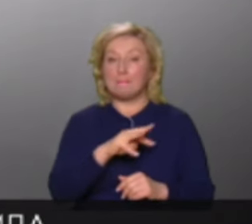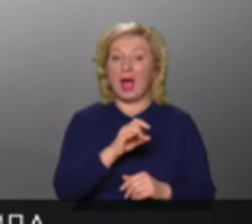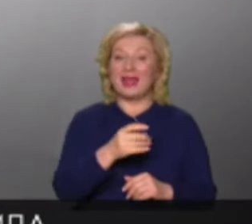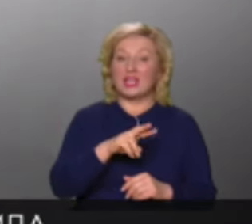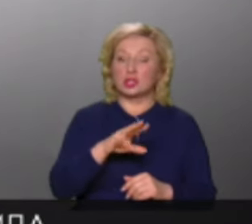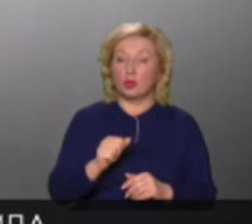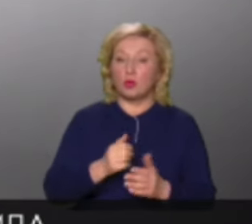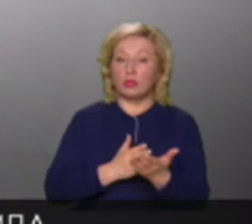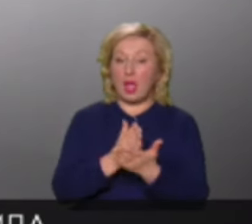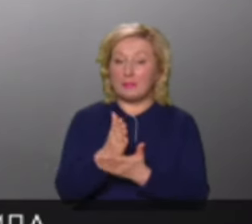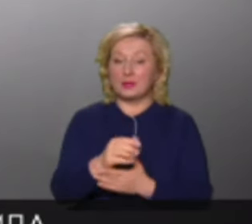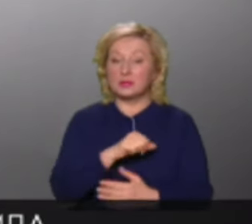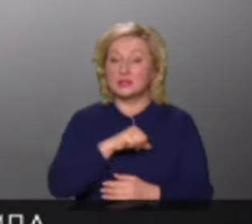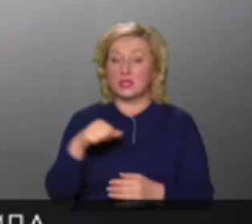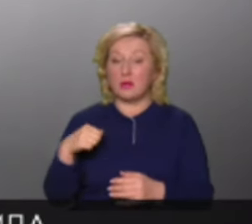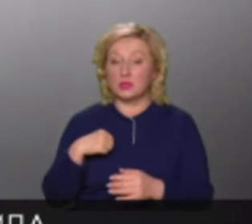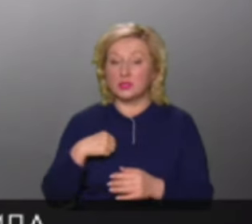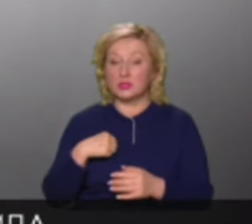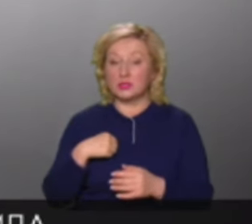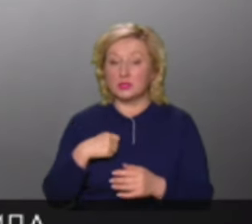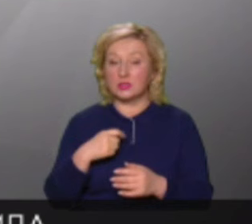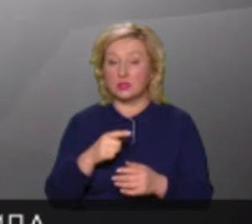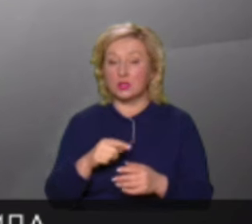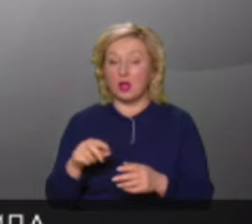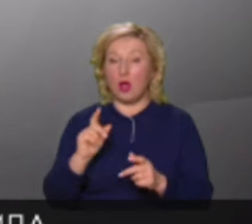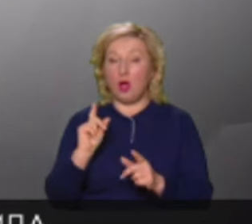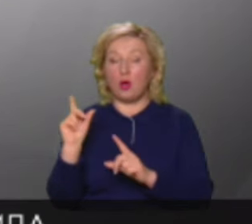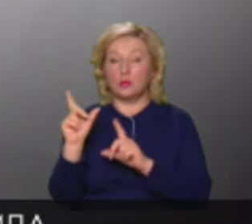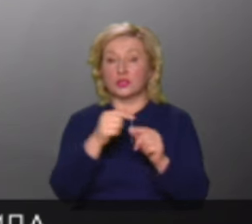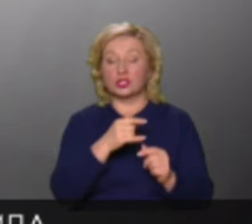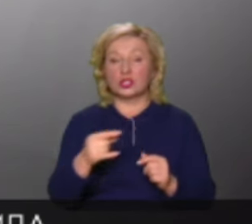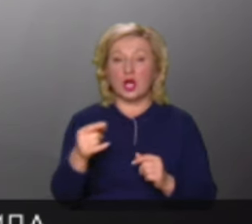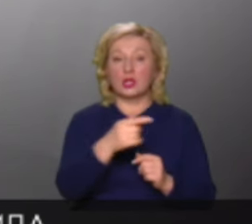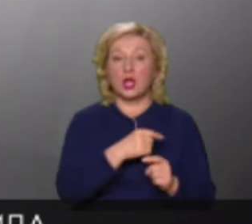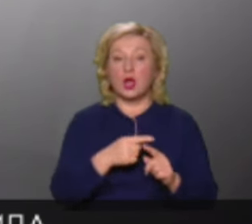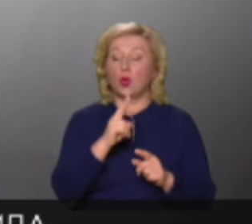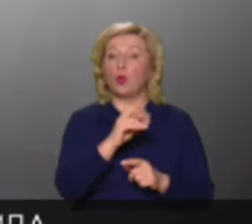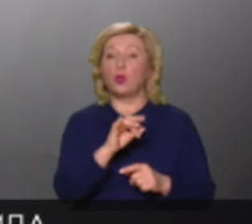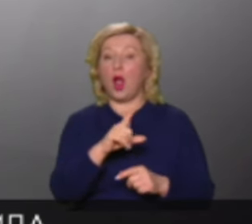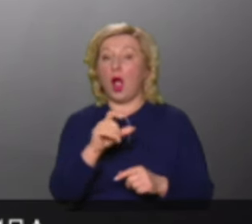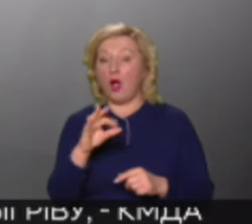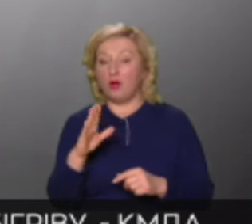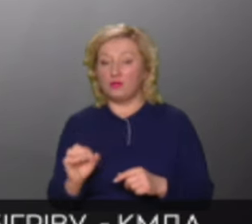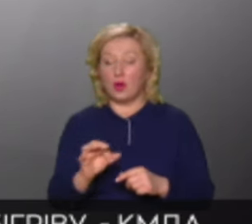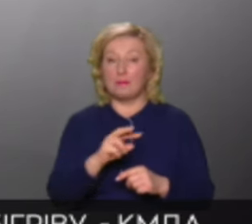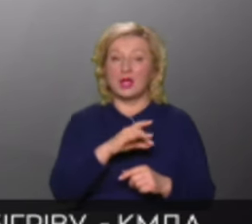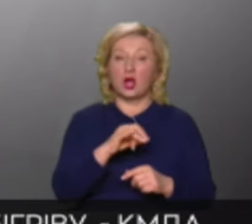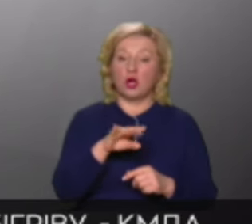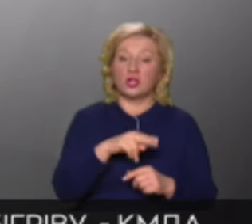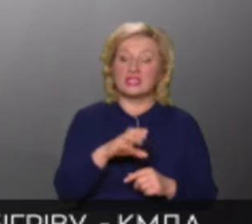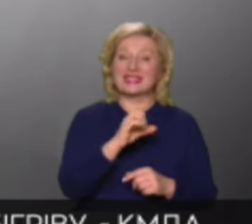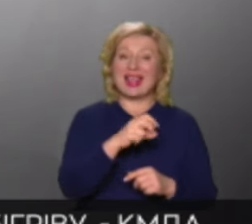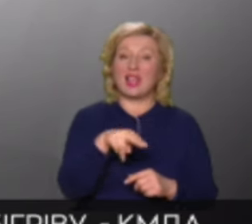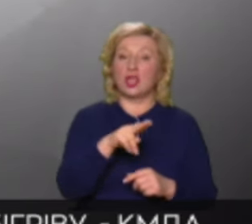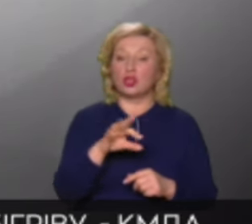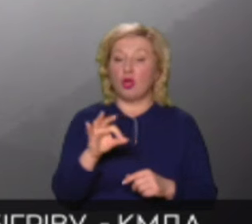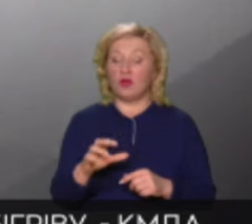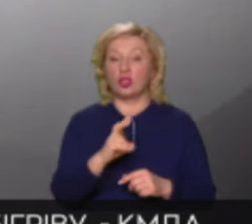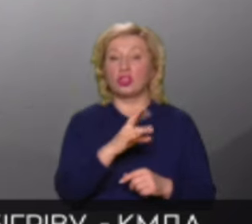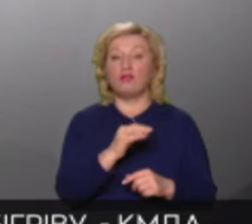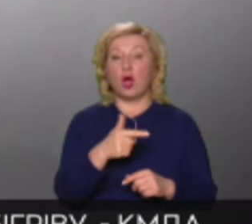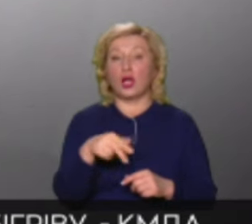цього вона самостійно об'їжджала населені пункти в районах Курахового, Мирнограда, Селідового, Новоградівки